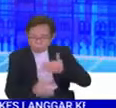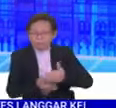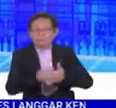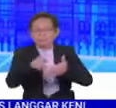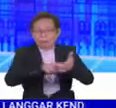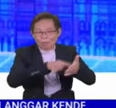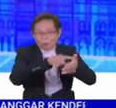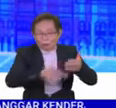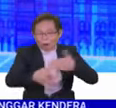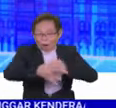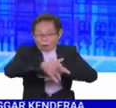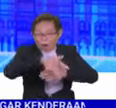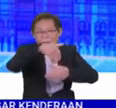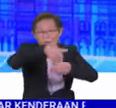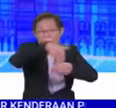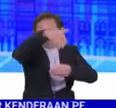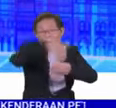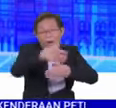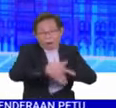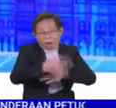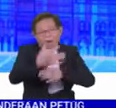itu berjalan lancar.